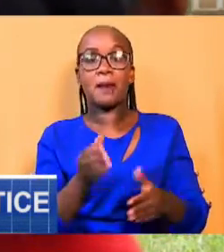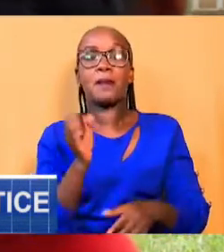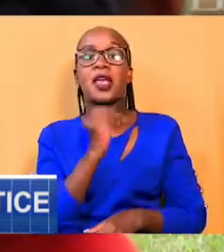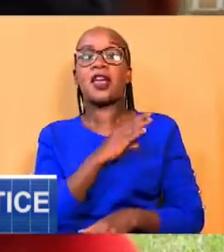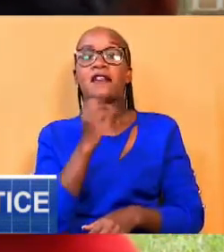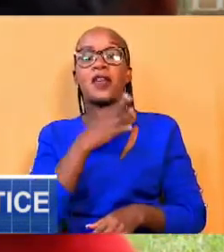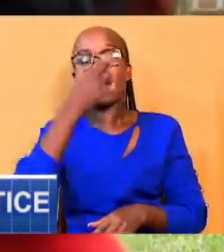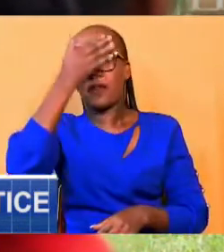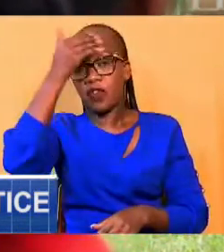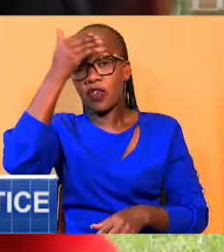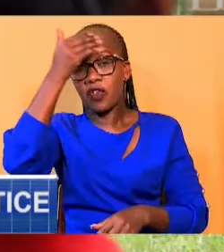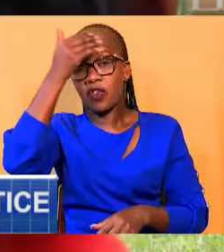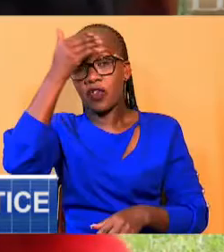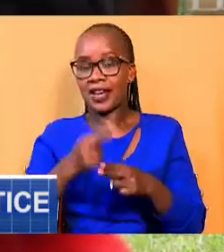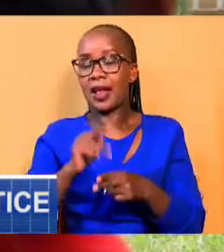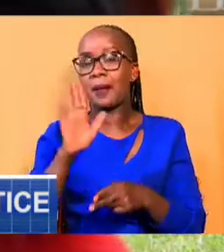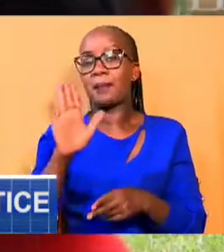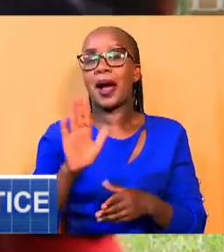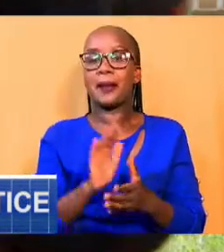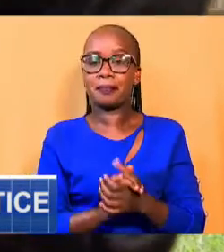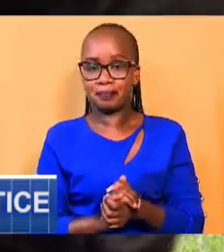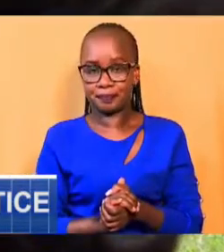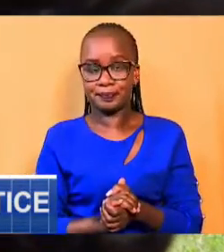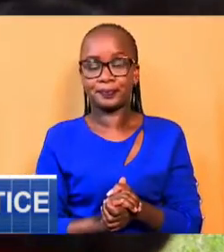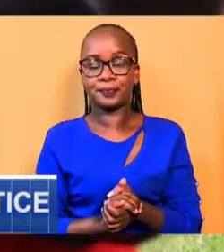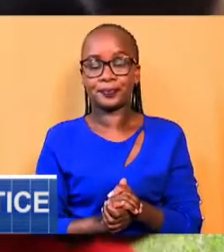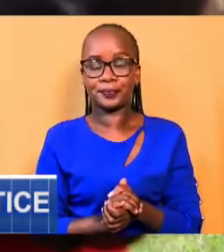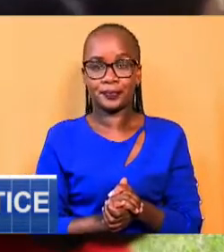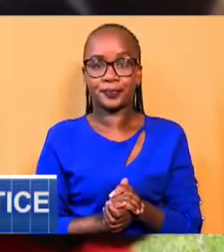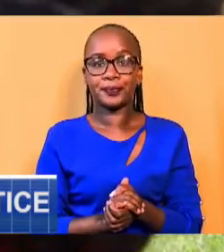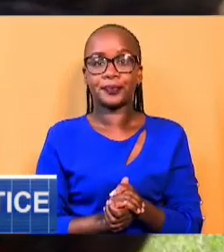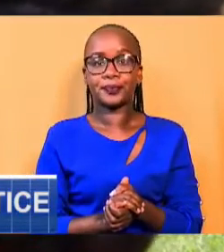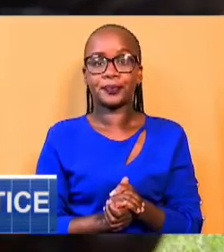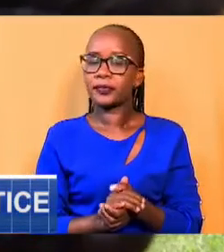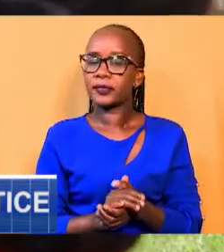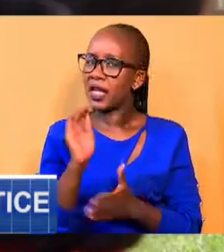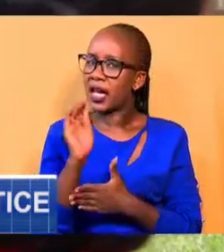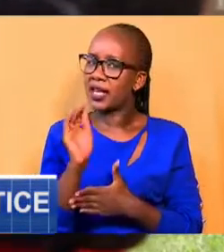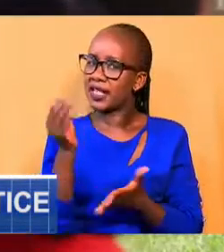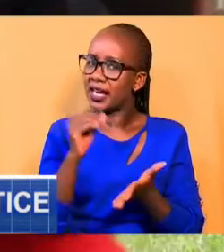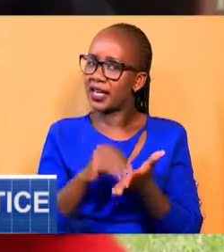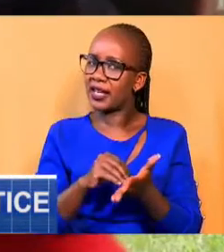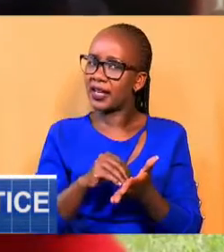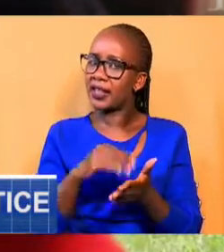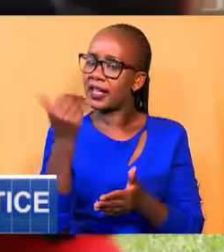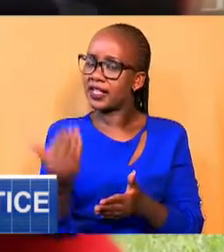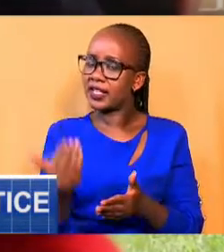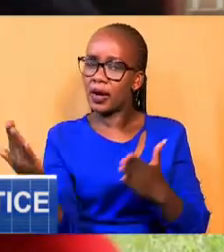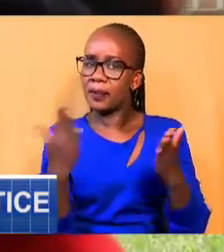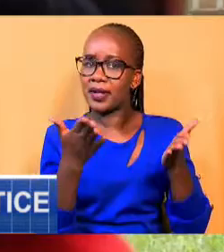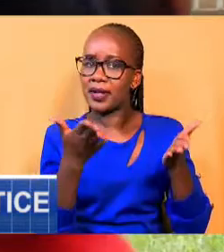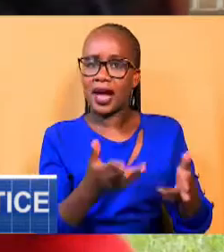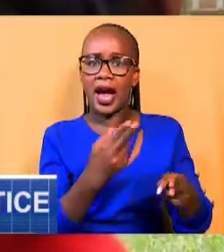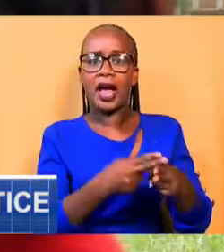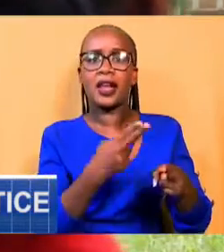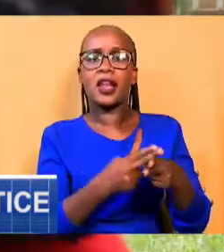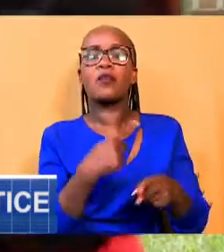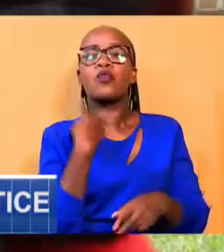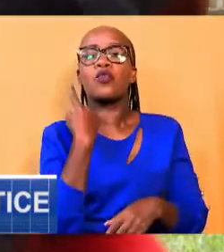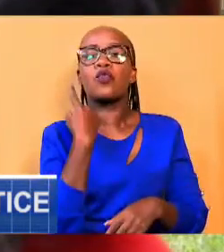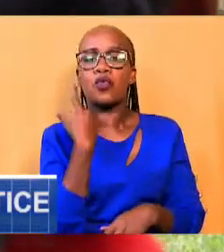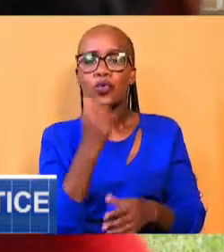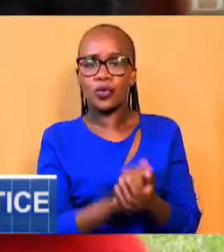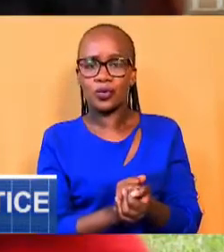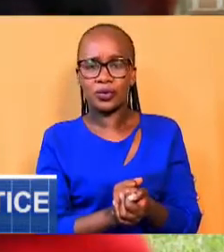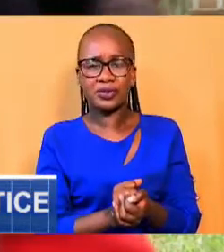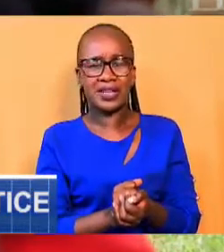akaogopa mpaka akasahau jina yake. Nikawauliza na huyu mtoto mwenye ameletwa anaitwa aje,